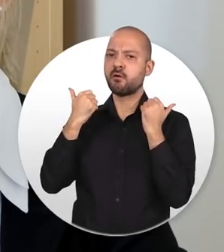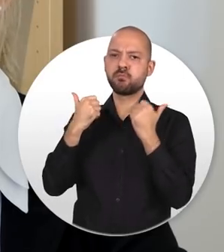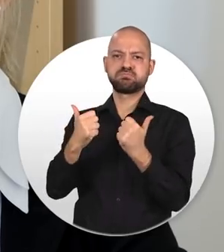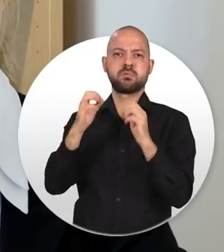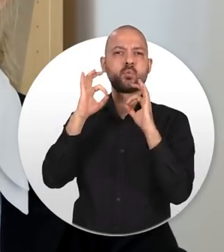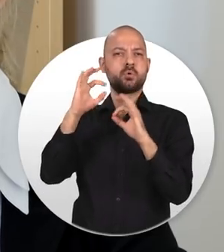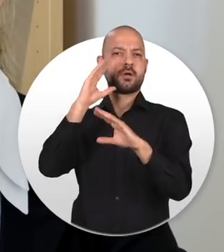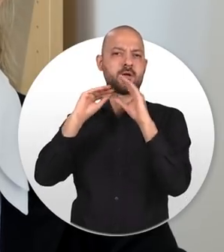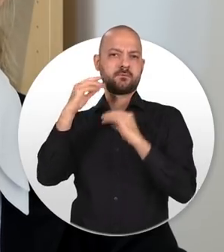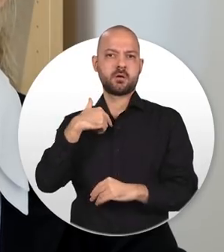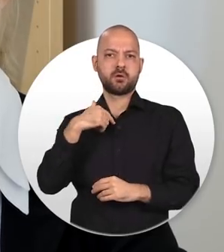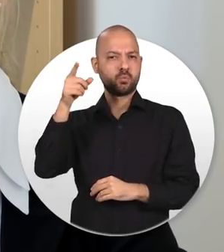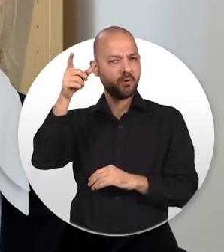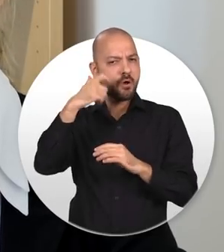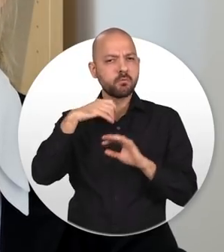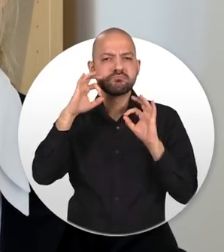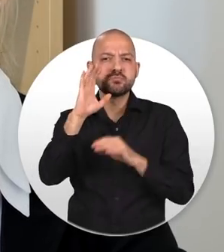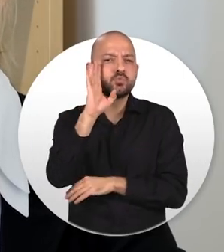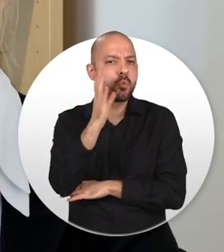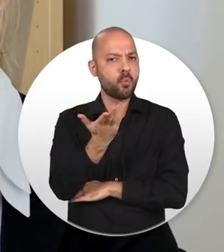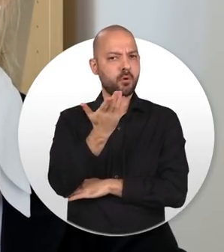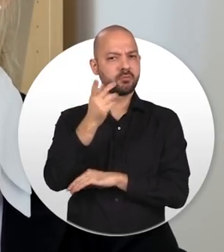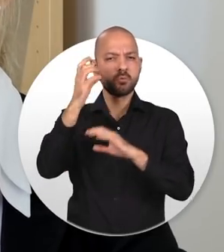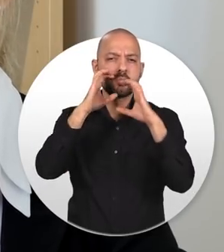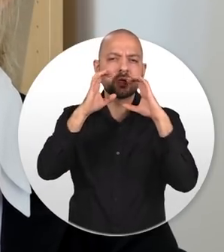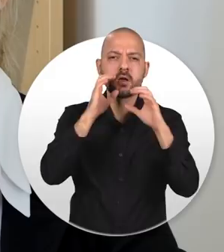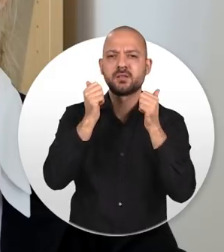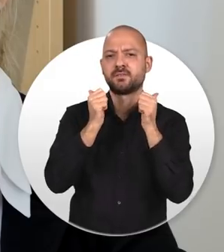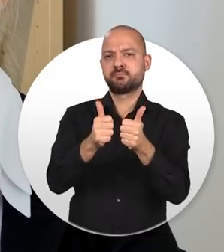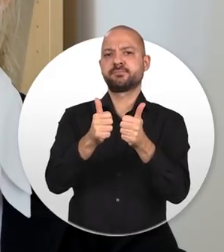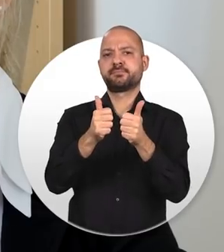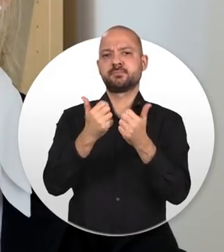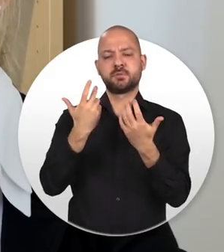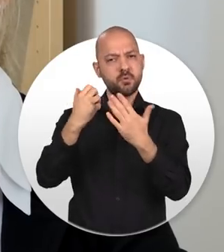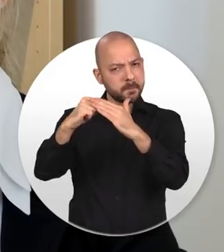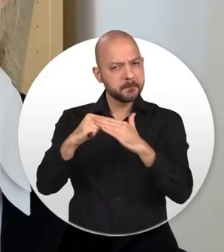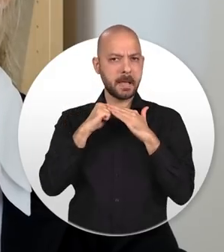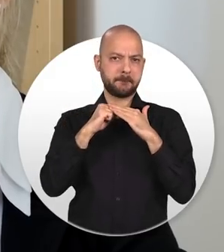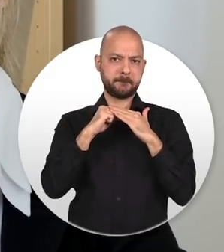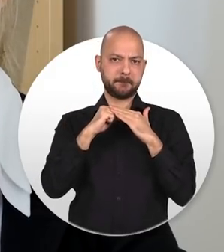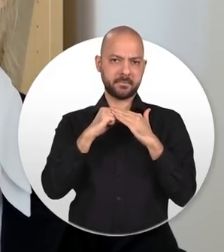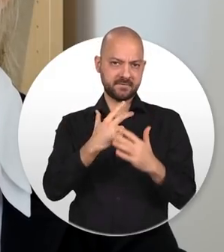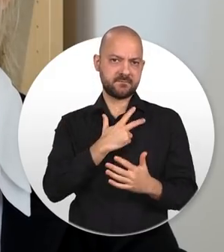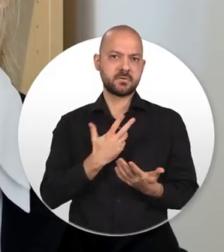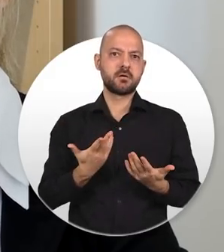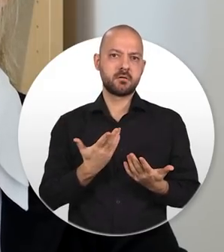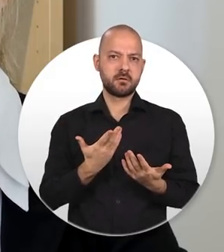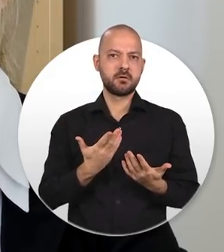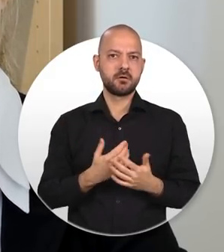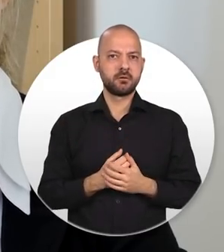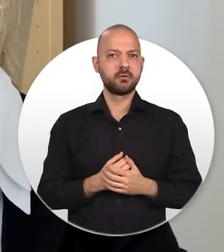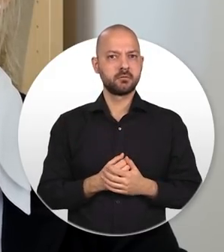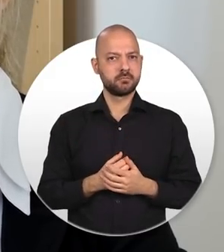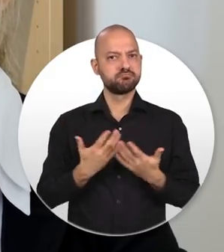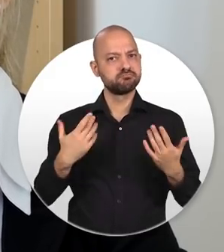gute Experience. Sie lauscht an dir nur, sie sind ganz kommunikativ und hilfende Führung. Dann